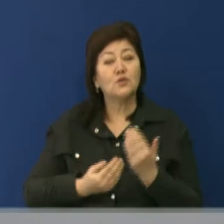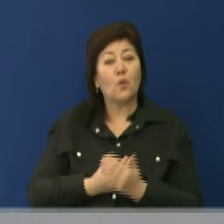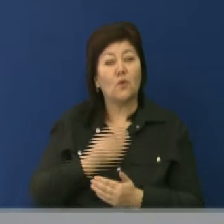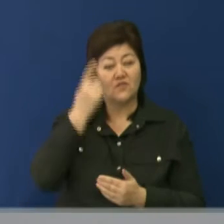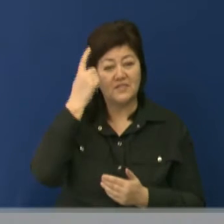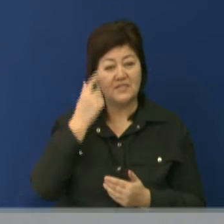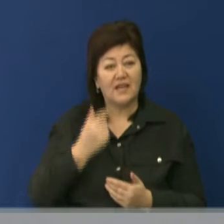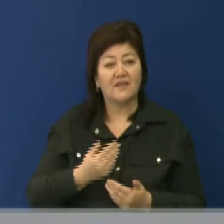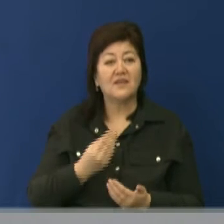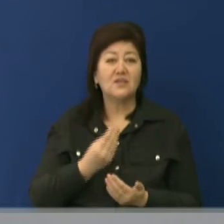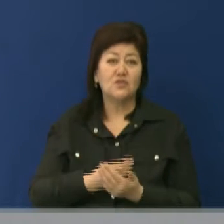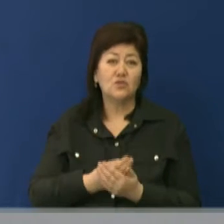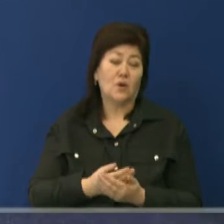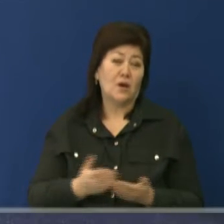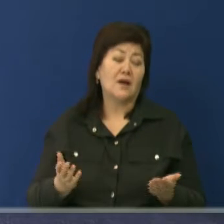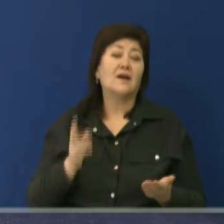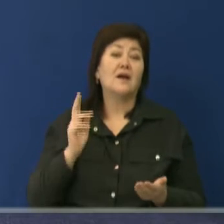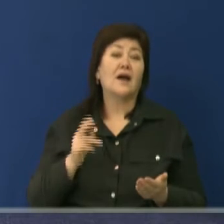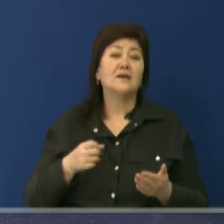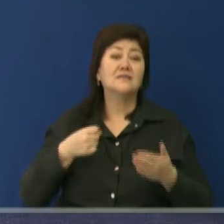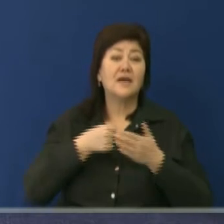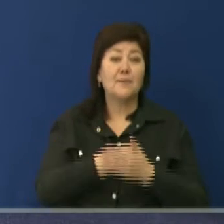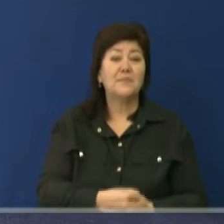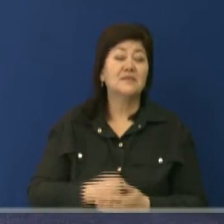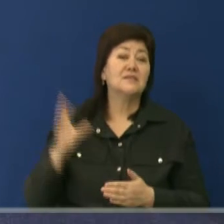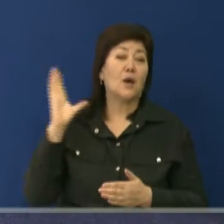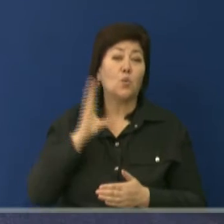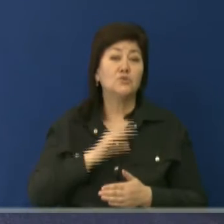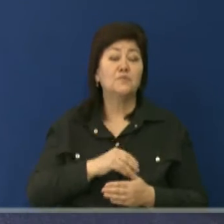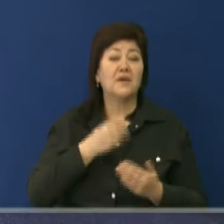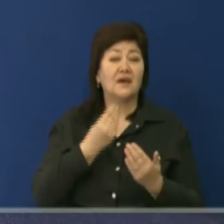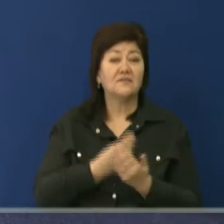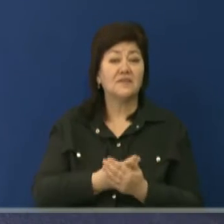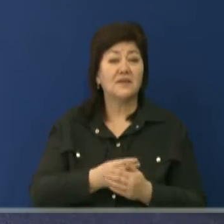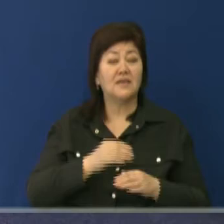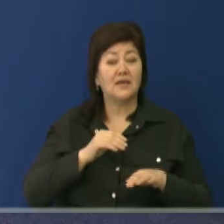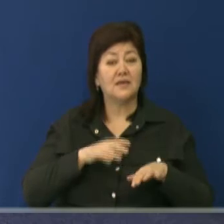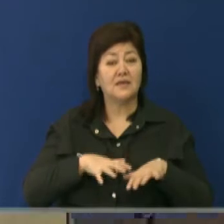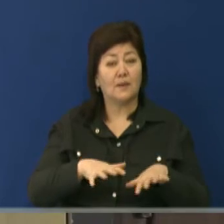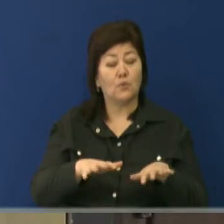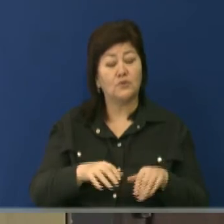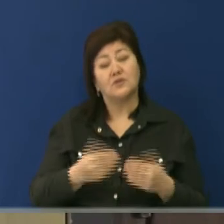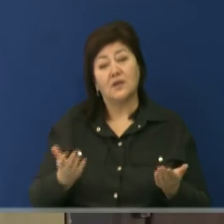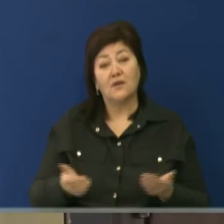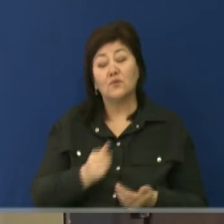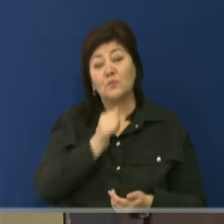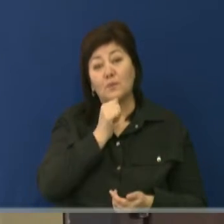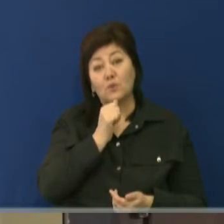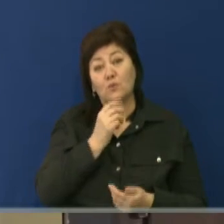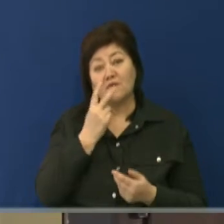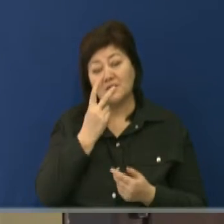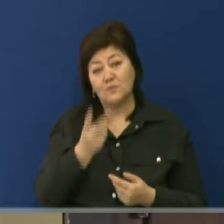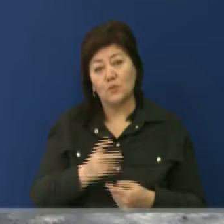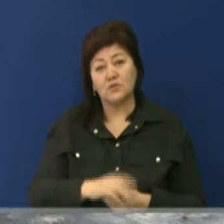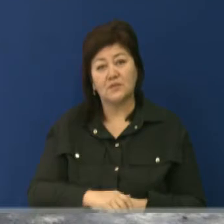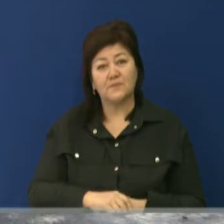қатар кез келген адамның жетістікке жетуіне қажетті қасиеттерді дамытуға көмектеседі. Бақытгүл Қазиев, Эльмира Жүрсінбекқызы, Эльдар Рафиков,